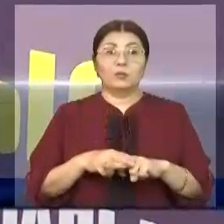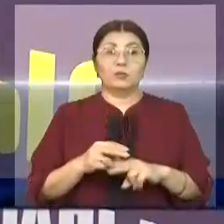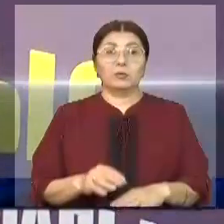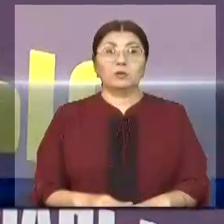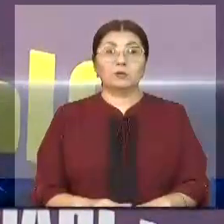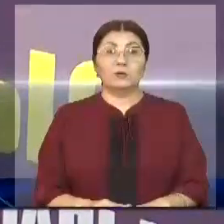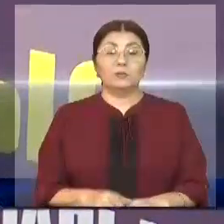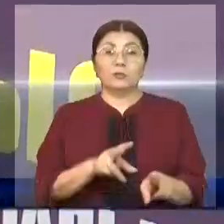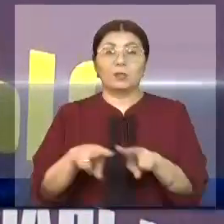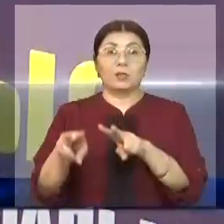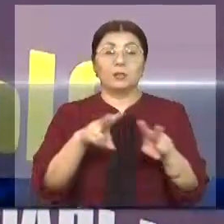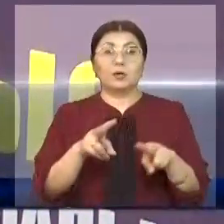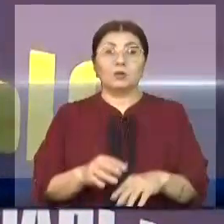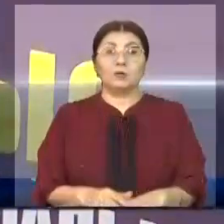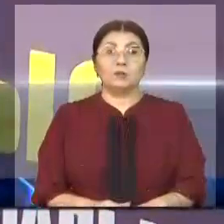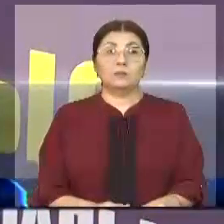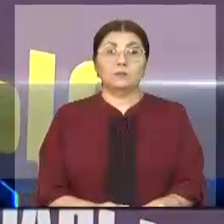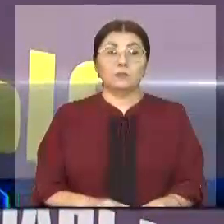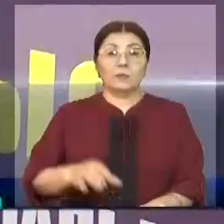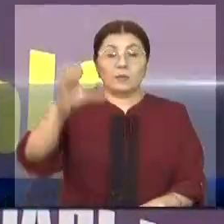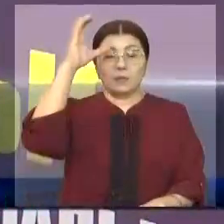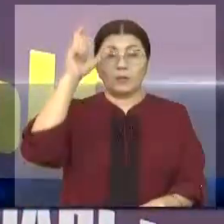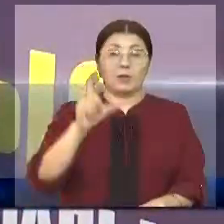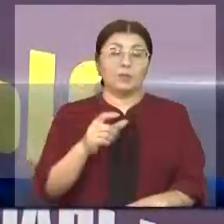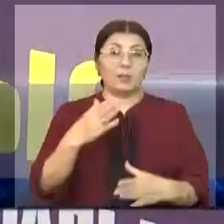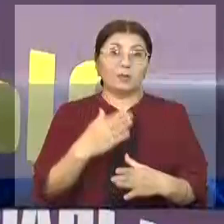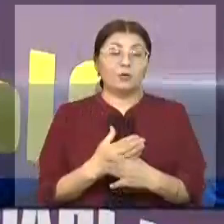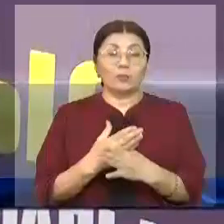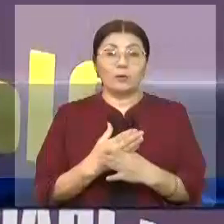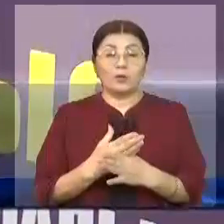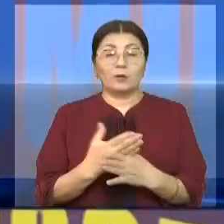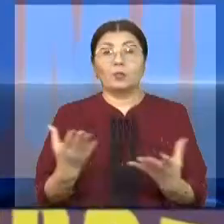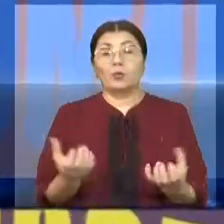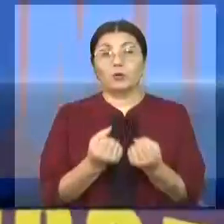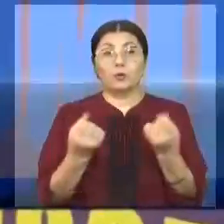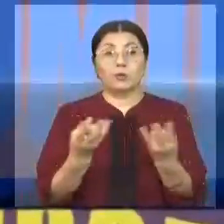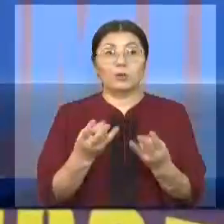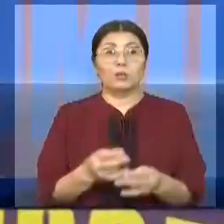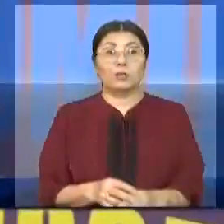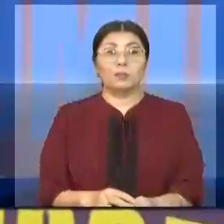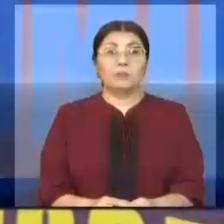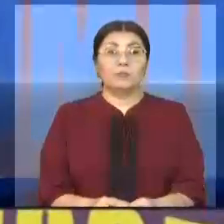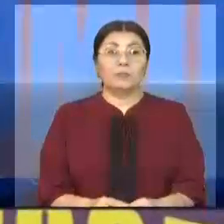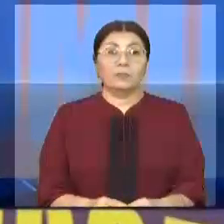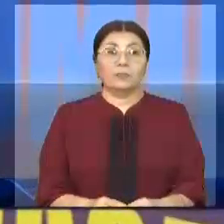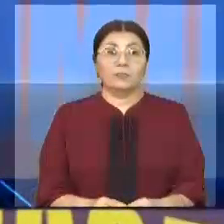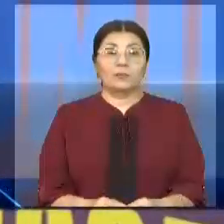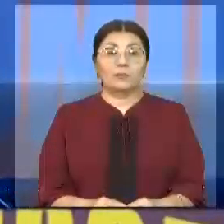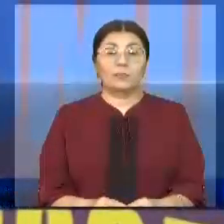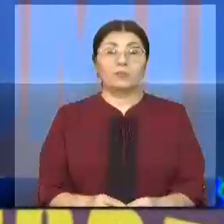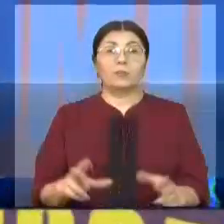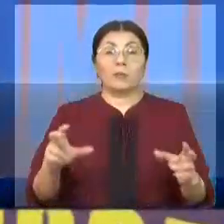оны қадағалап, ғалымдардың көмегіне сүйеніп отырып қондырған дұрыс деп ойлаймын. Атом электр станциясы біздің